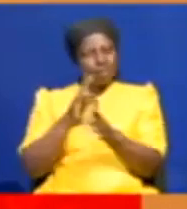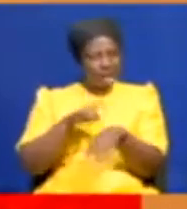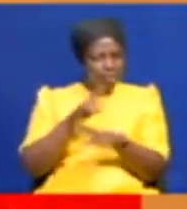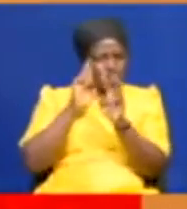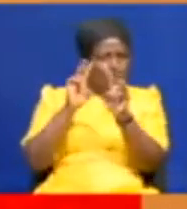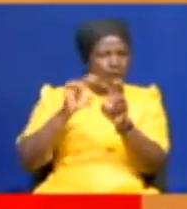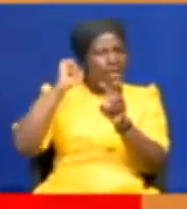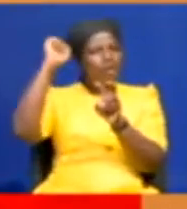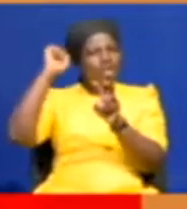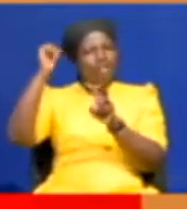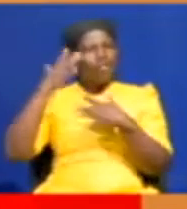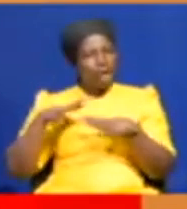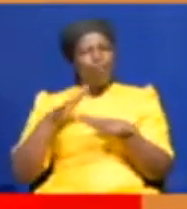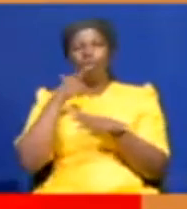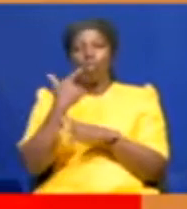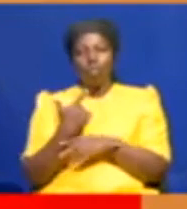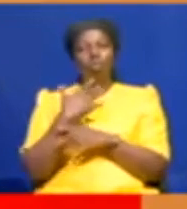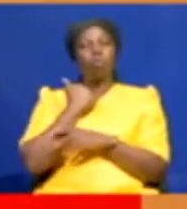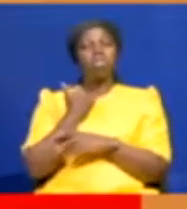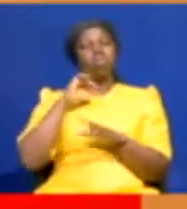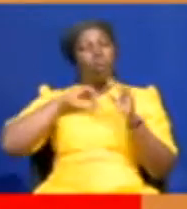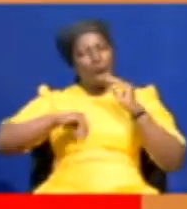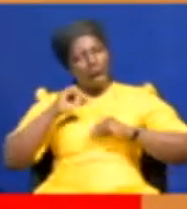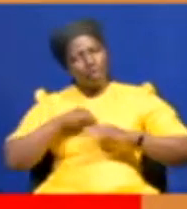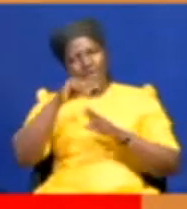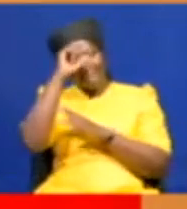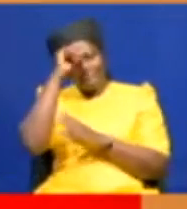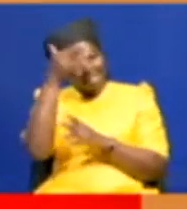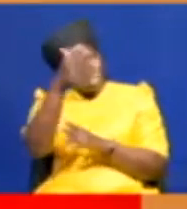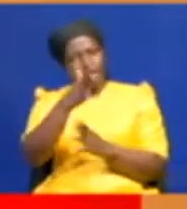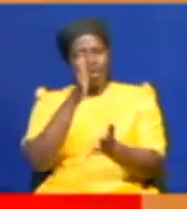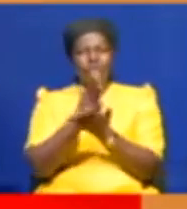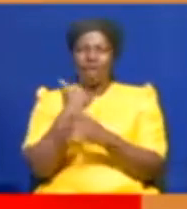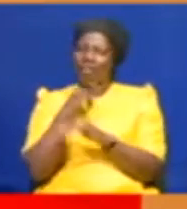wanaotafuta pesa, serikali iko pale, tuna bodies ambazo zinastahili